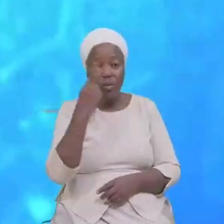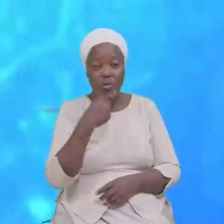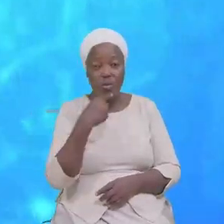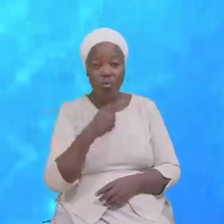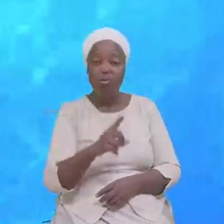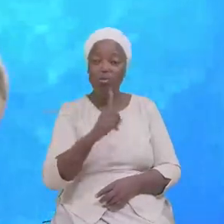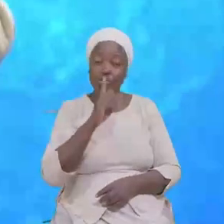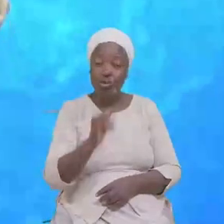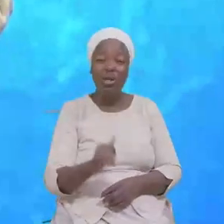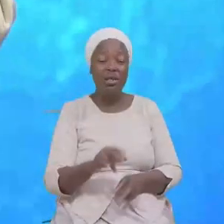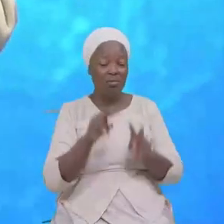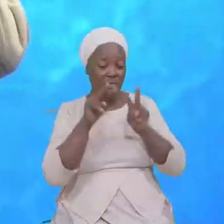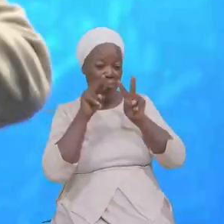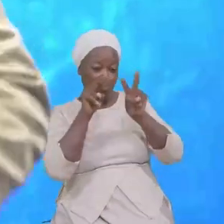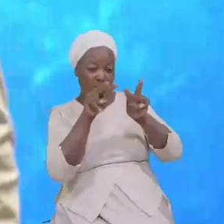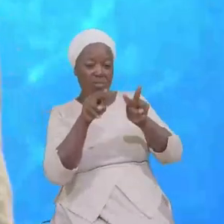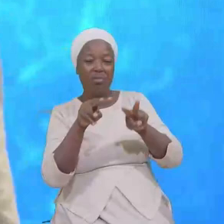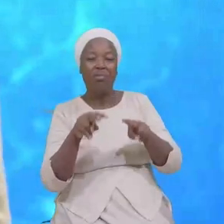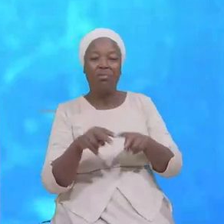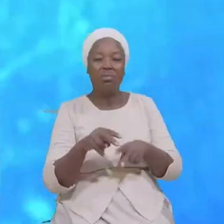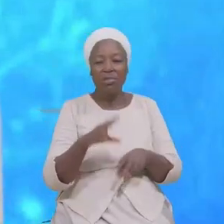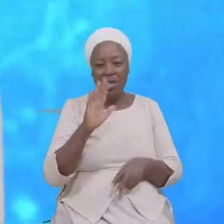Et Paul, fixant les regards sur lui